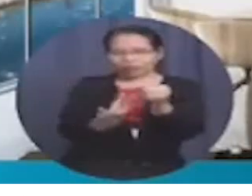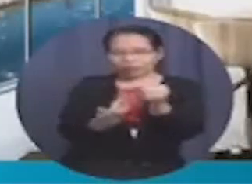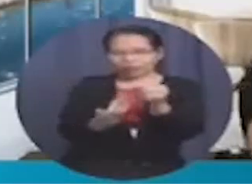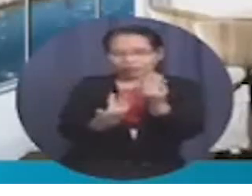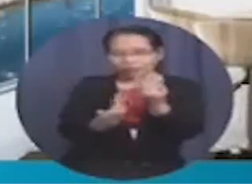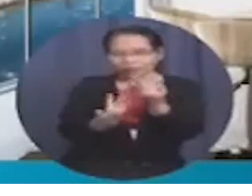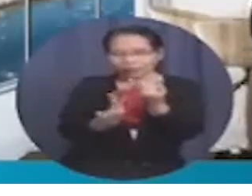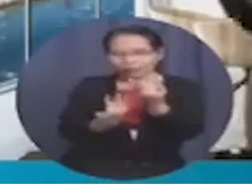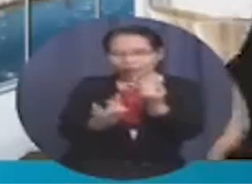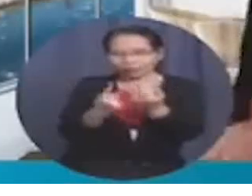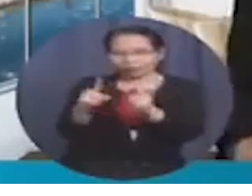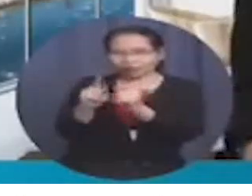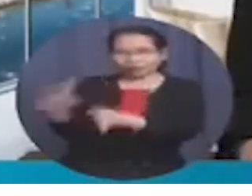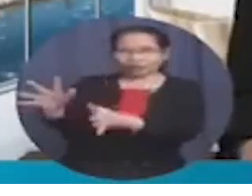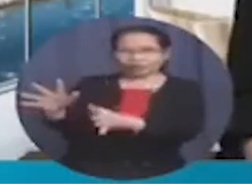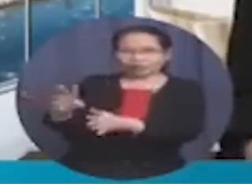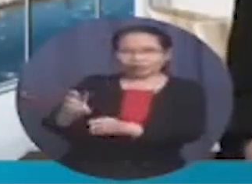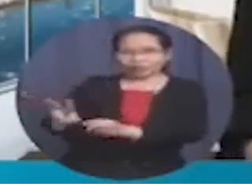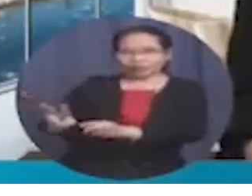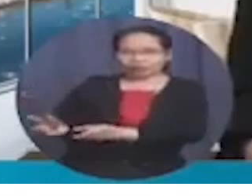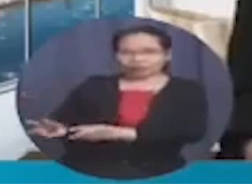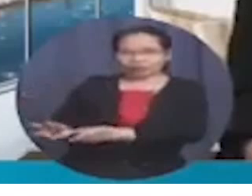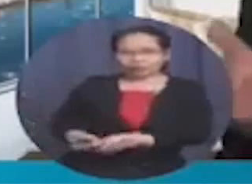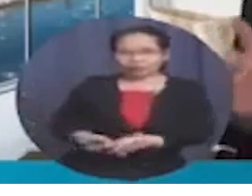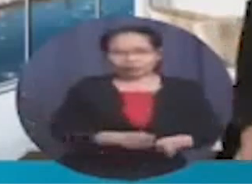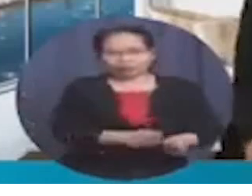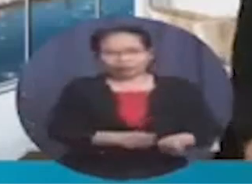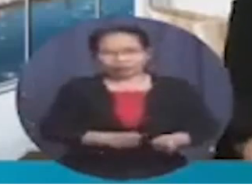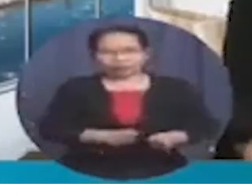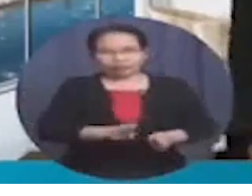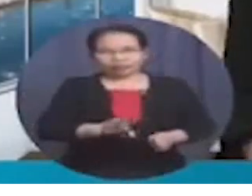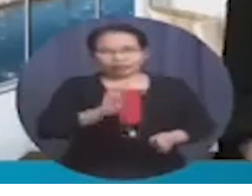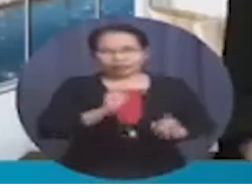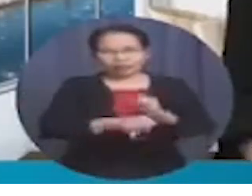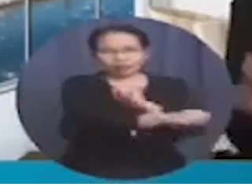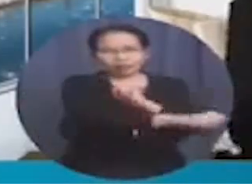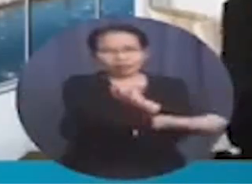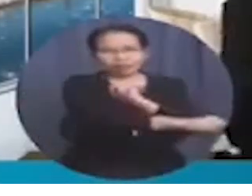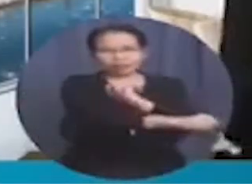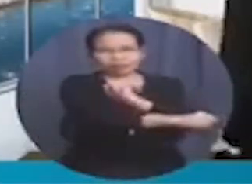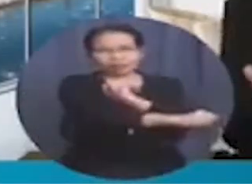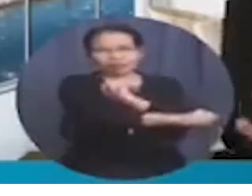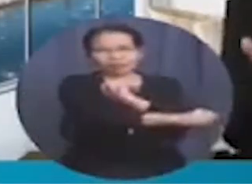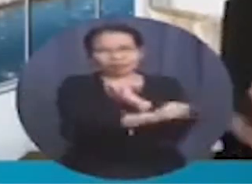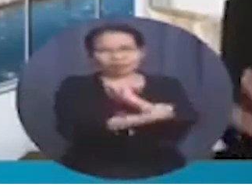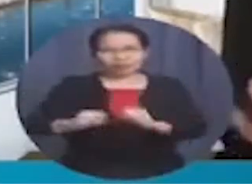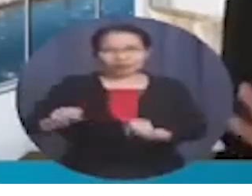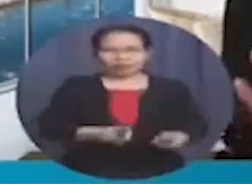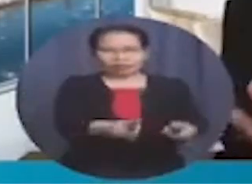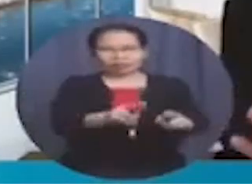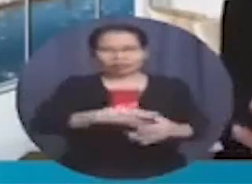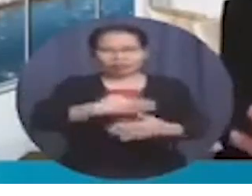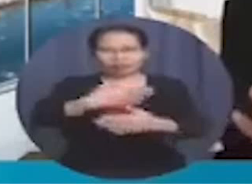pinaso, pagkatapos itinapon sa ilog Pasig. Nung matagpo ang kinabukasan, lulutang-lutang, 5